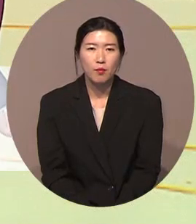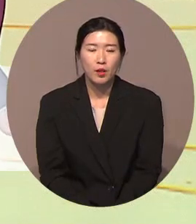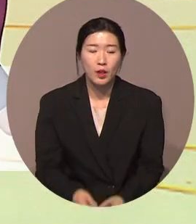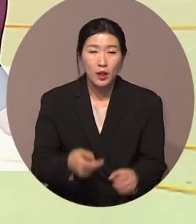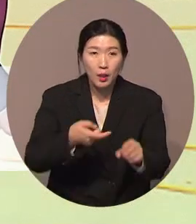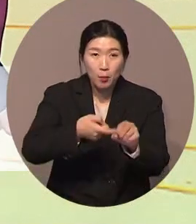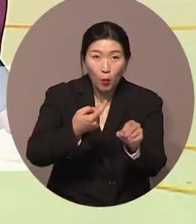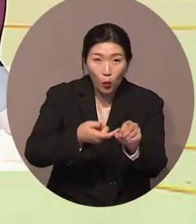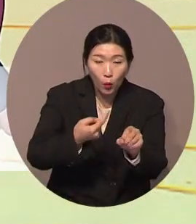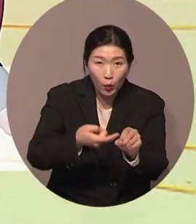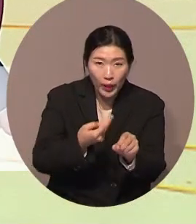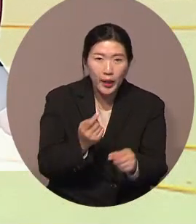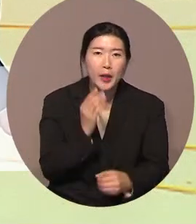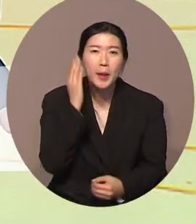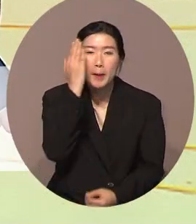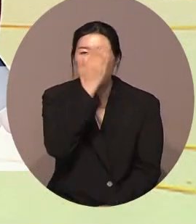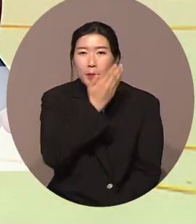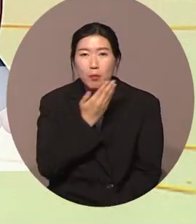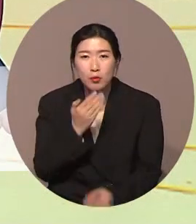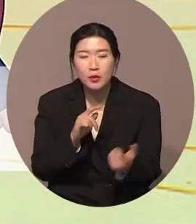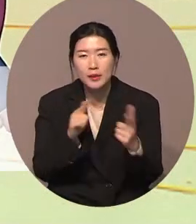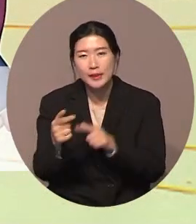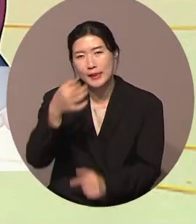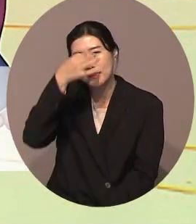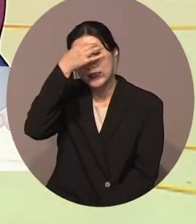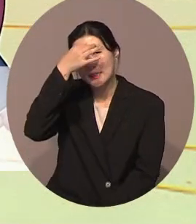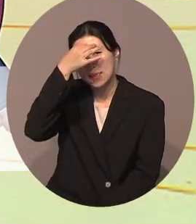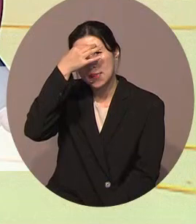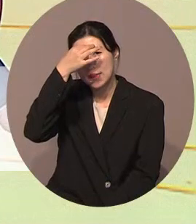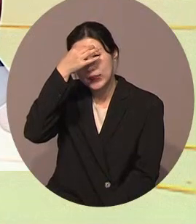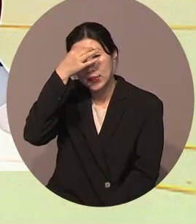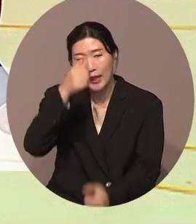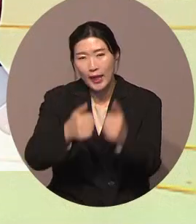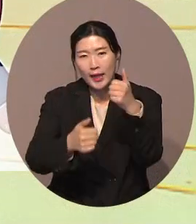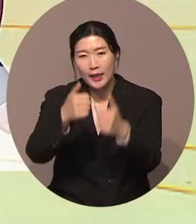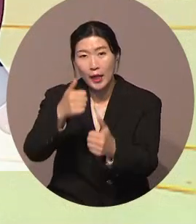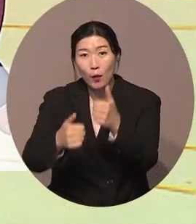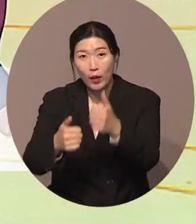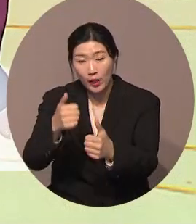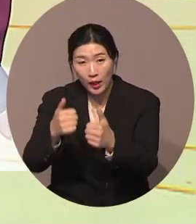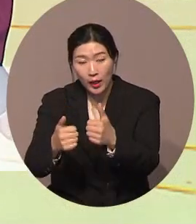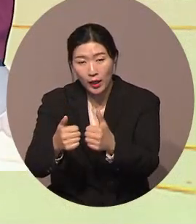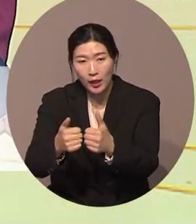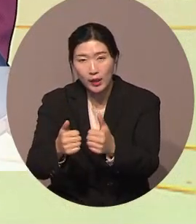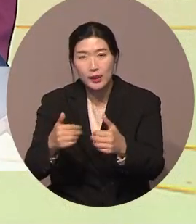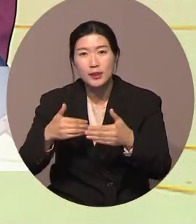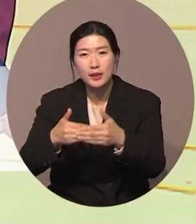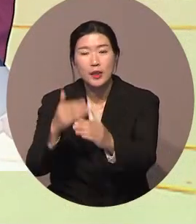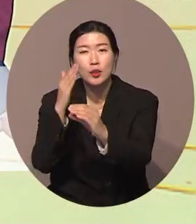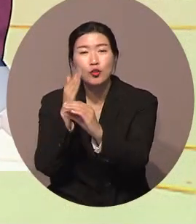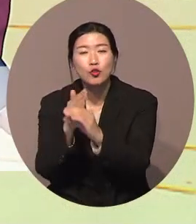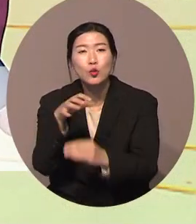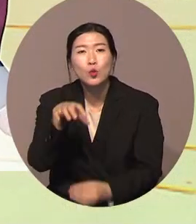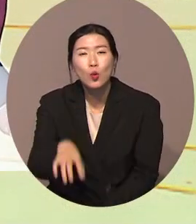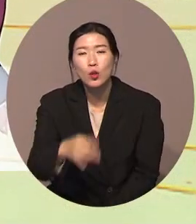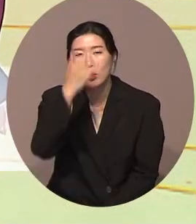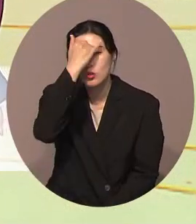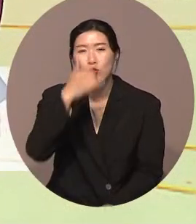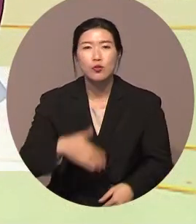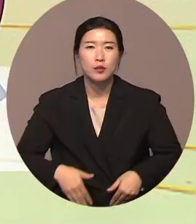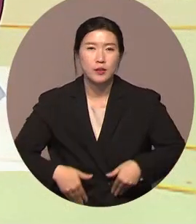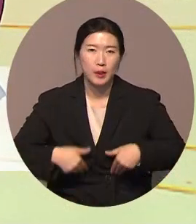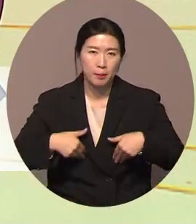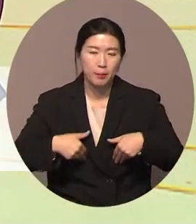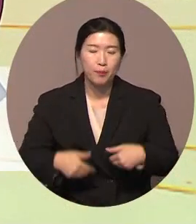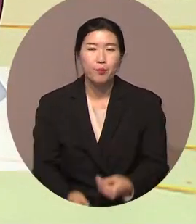목공예와 피부 미용 등 이 분야별 최고의 산업 기능인을 가리는 전국 기능 경기 대회가 16년 만에 충남에서